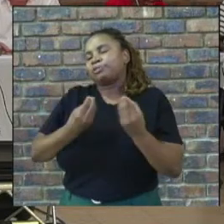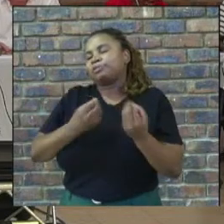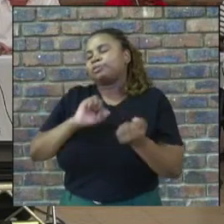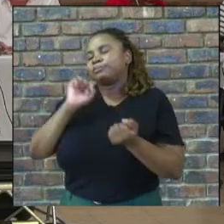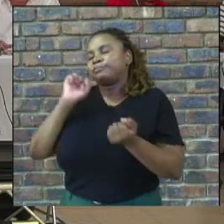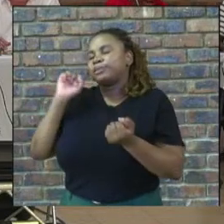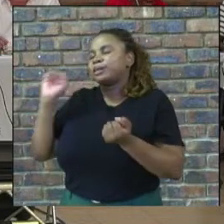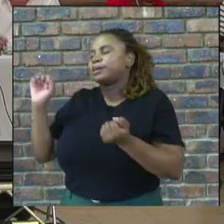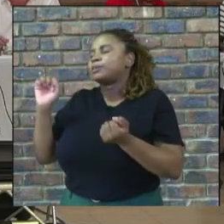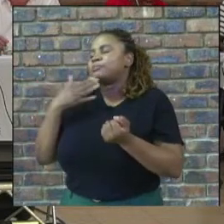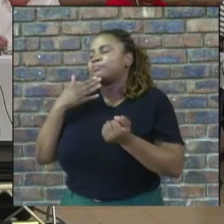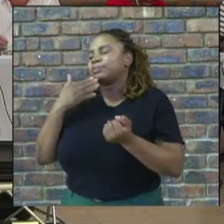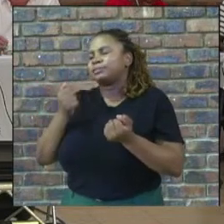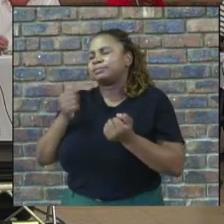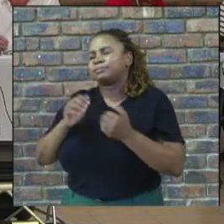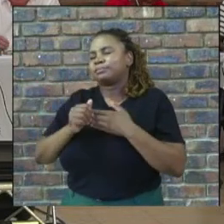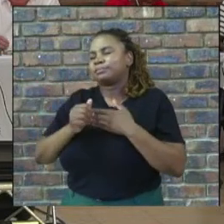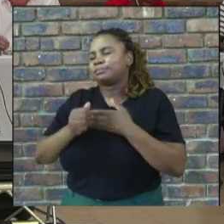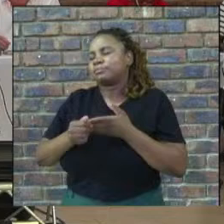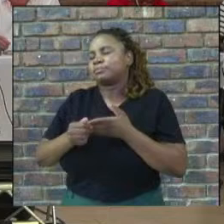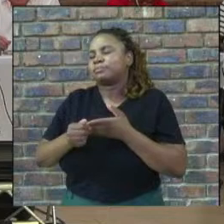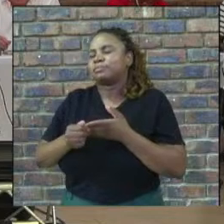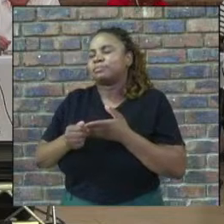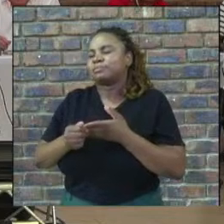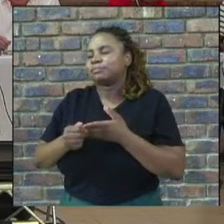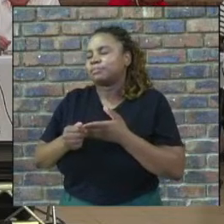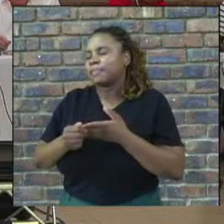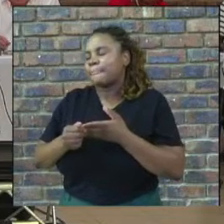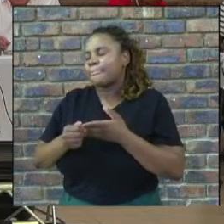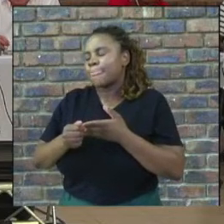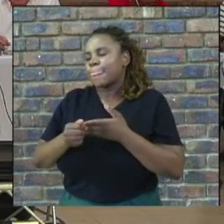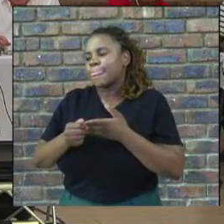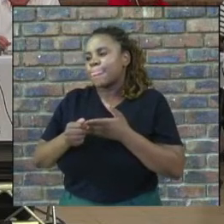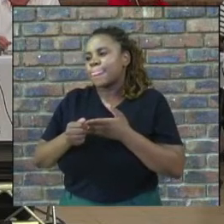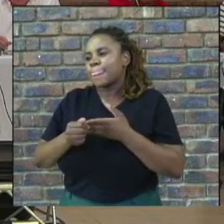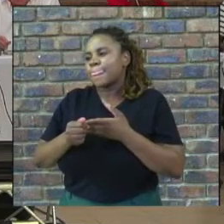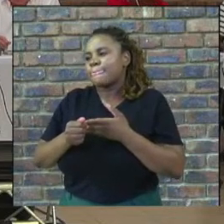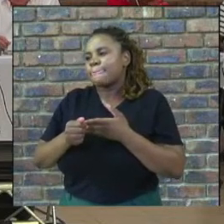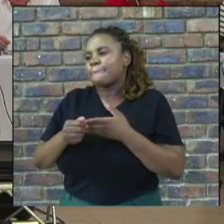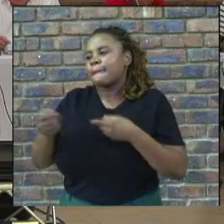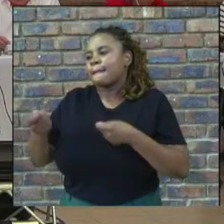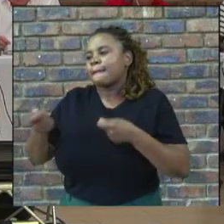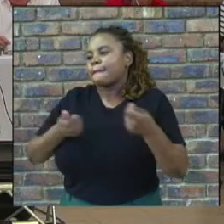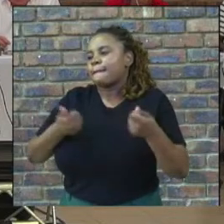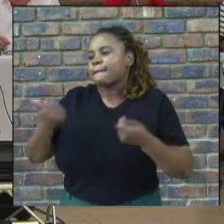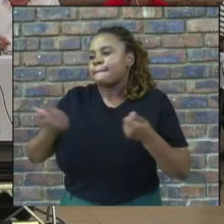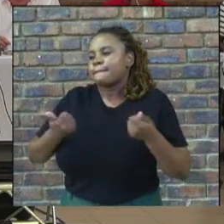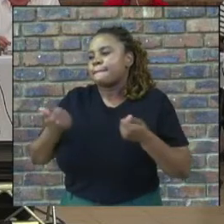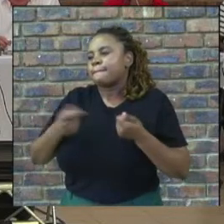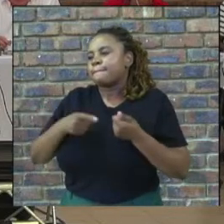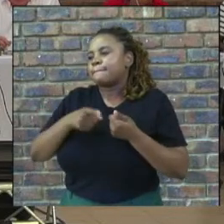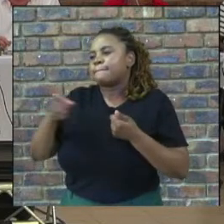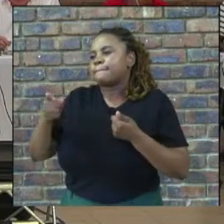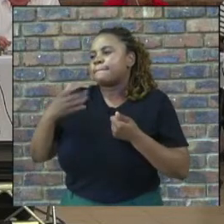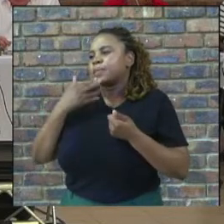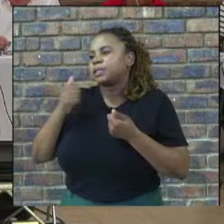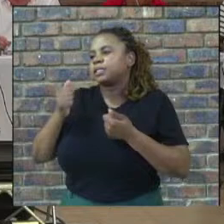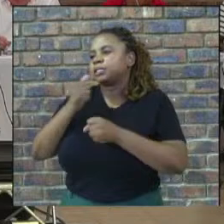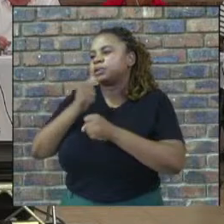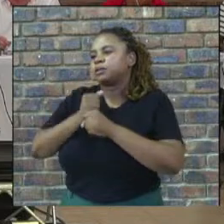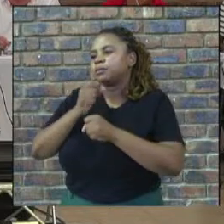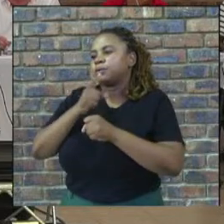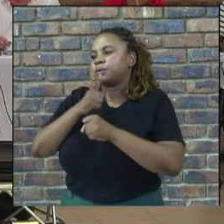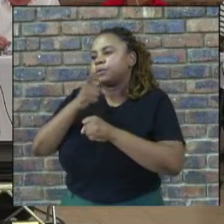bayaphuma ngamunye ngamunye baye emakhaya ahlukene mesiyonqwele. Ela wena izwe elikhulu lasezulwini Baba bese uthumela umlilo wakho